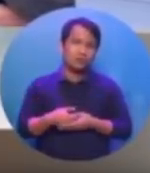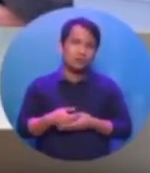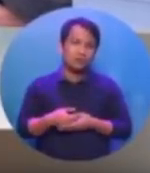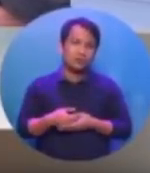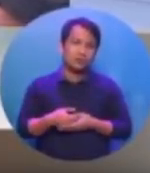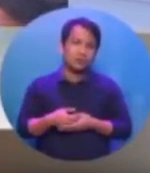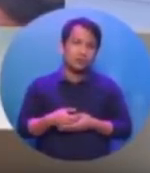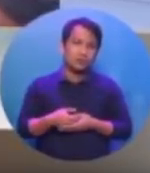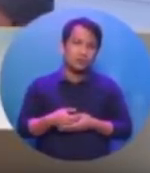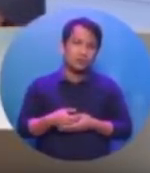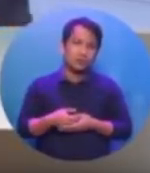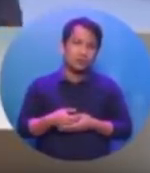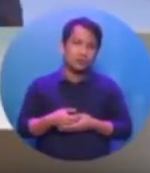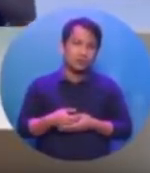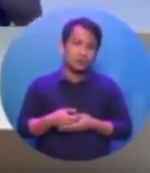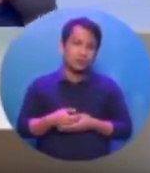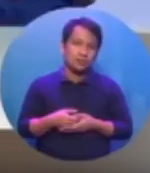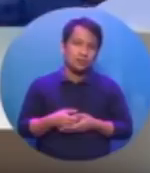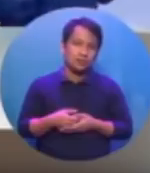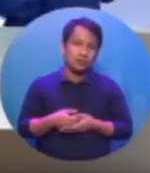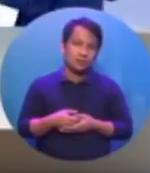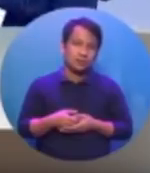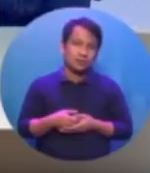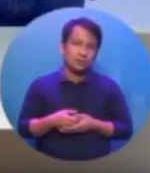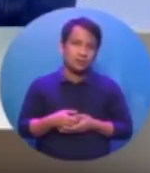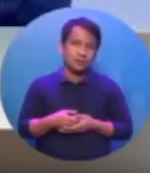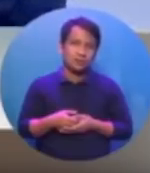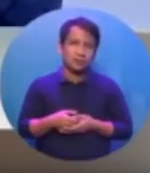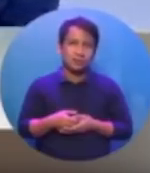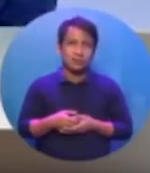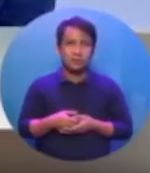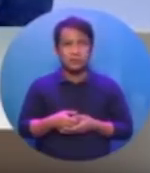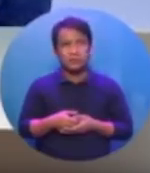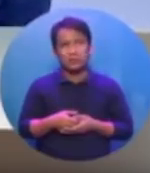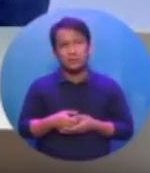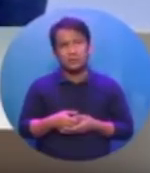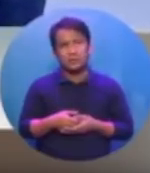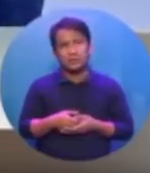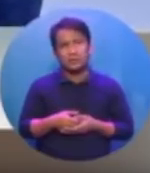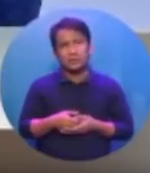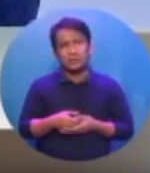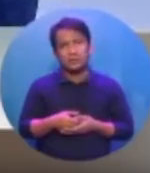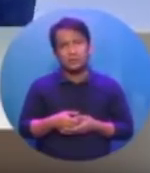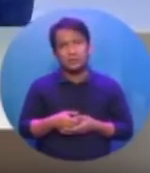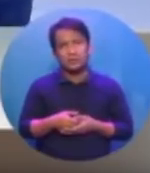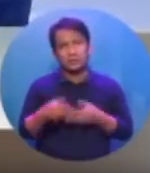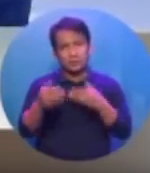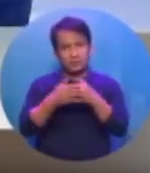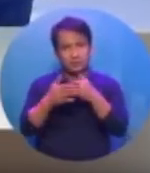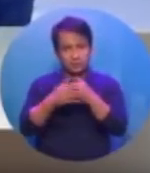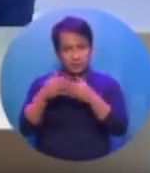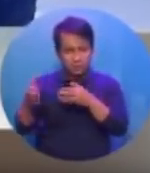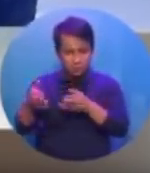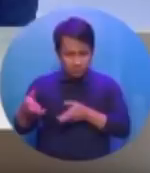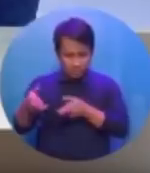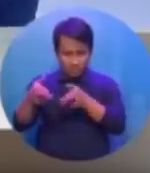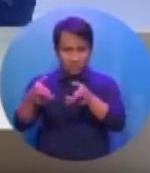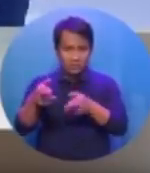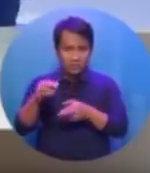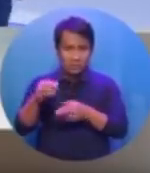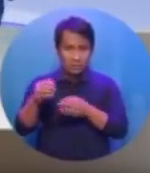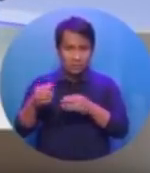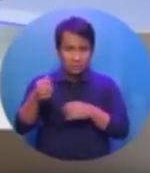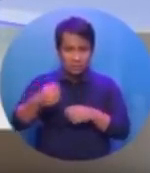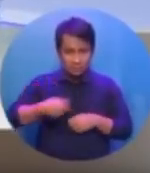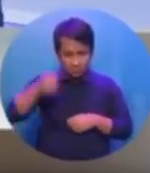dako na. Munang hiktan. Kaya doon naman among balay sa pa, sir. Malapit lang yung bahay niyo sa ilog.